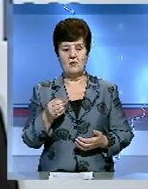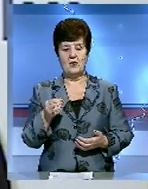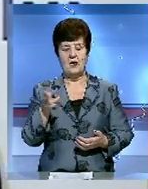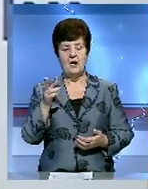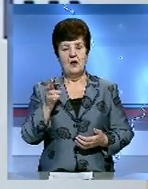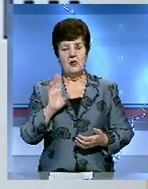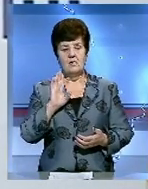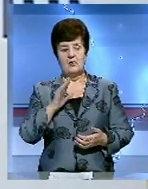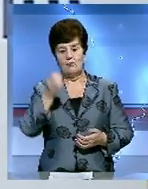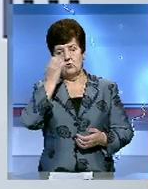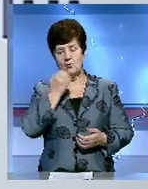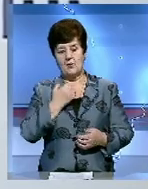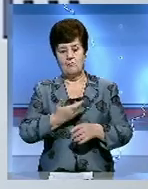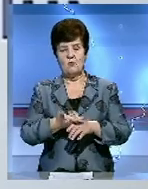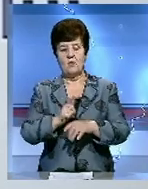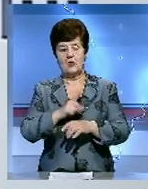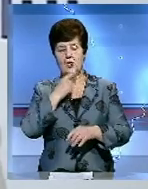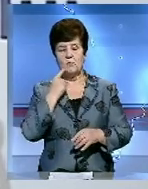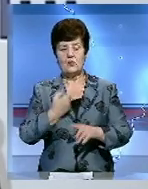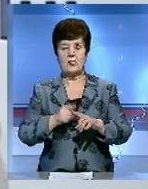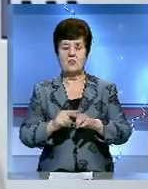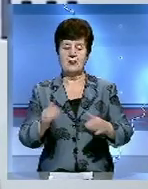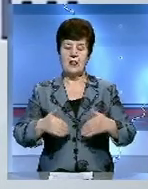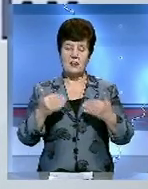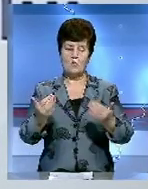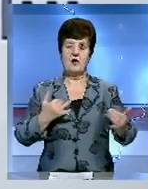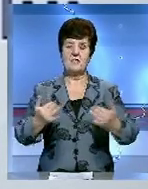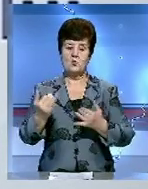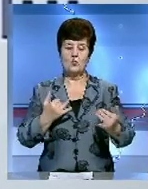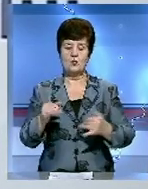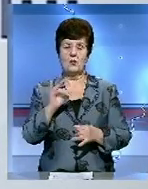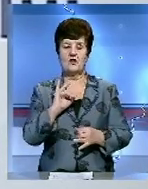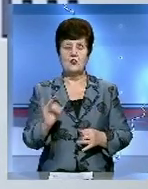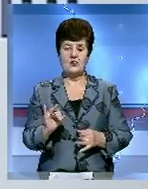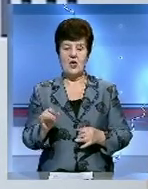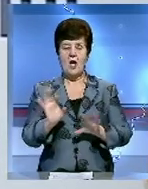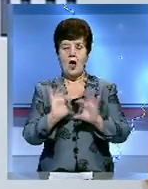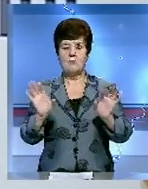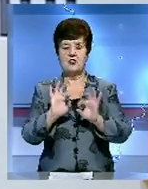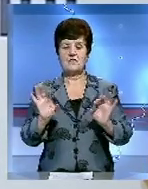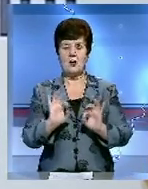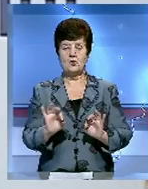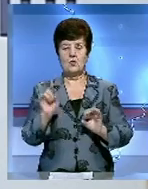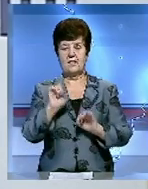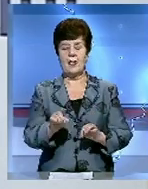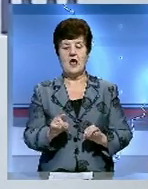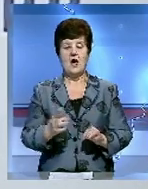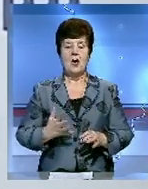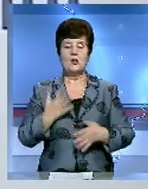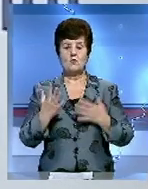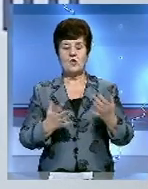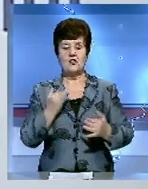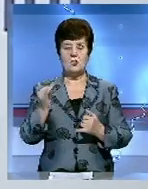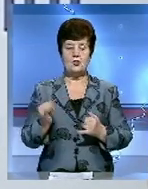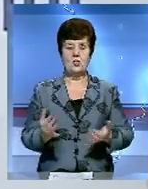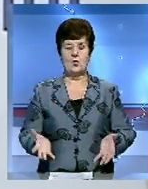mult! Suntem la această etapă a discursurilor și a mesajelor de încurajare și susținere în